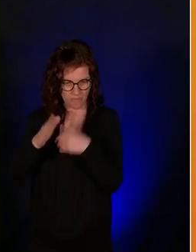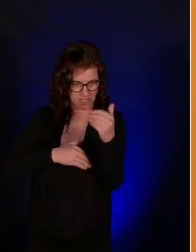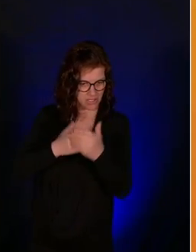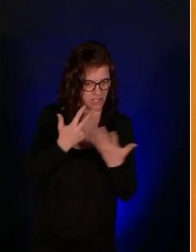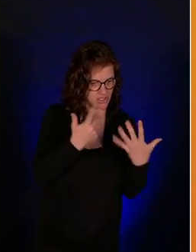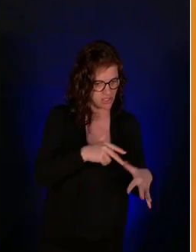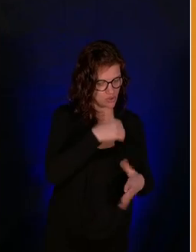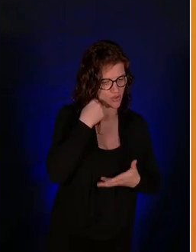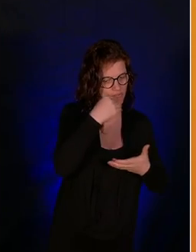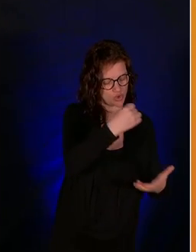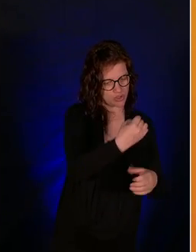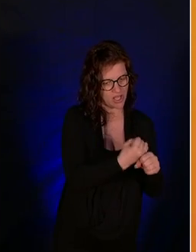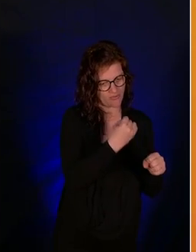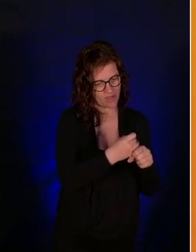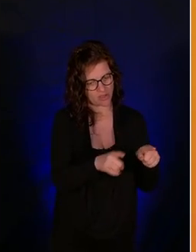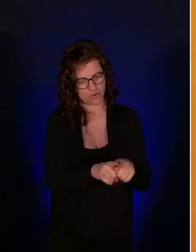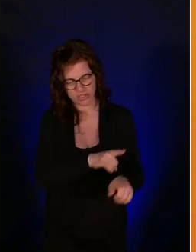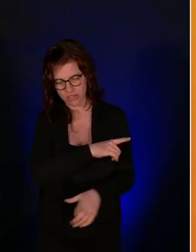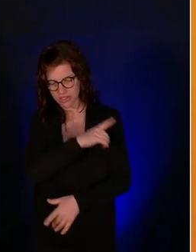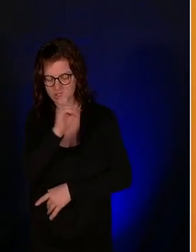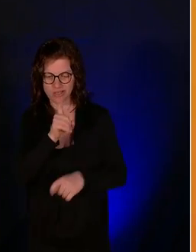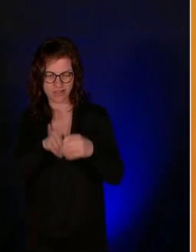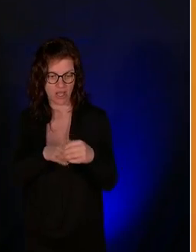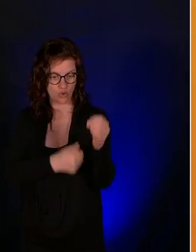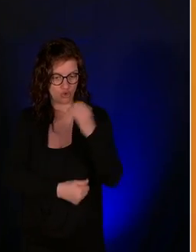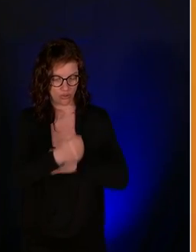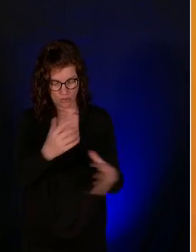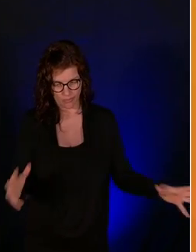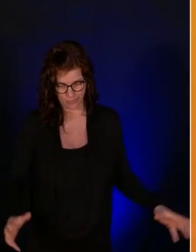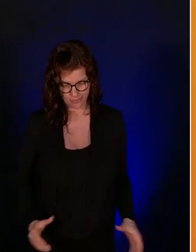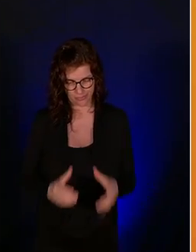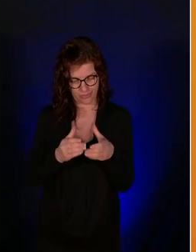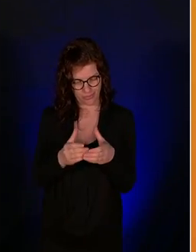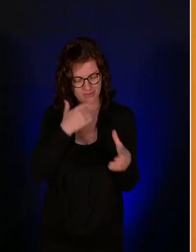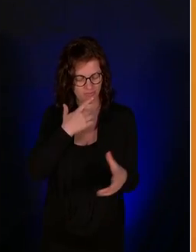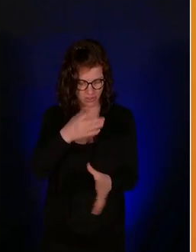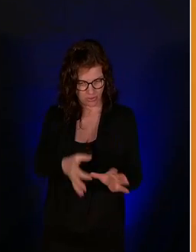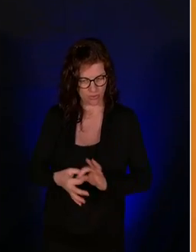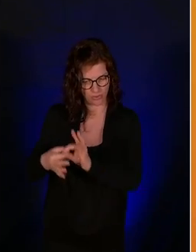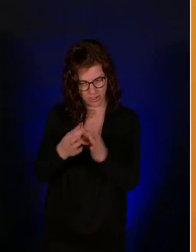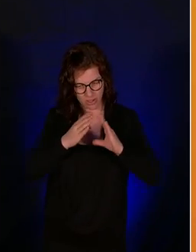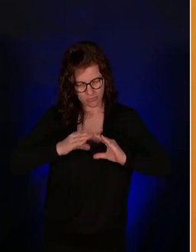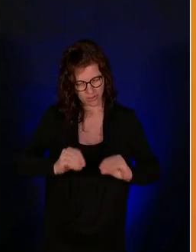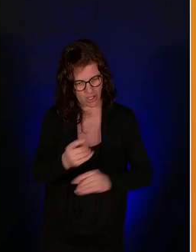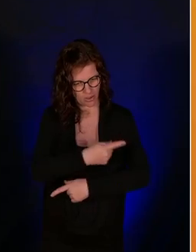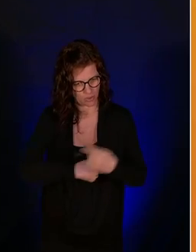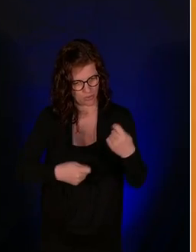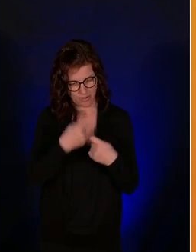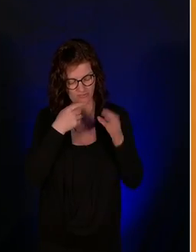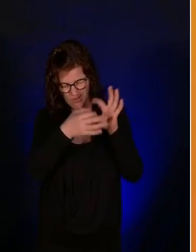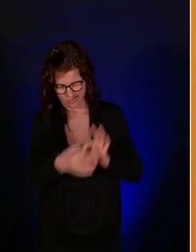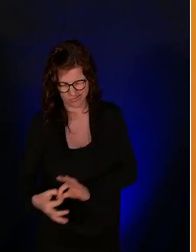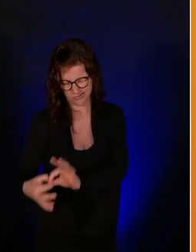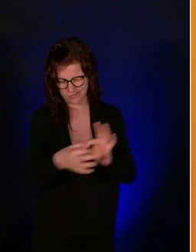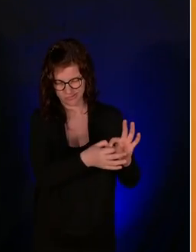et 126 syndicats autonomes, d'unir sur le terrain économique et dans des liens d'étroite solidarité les